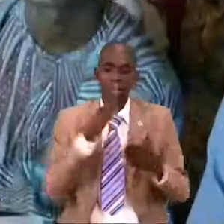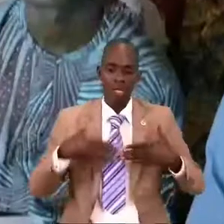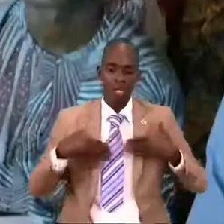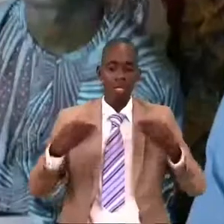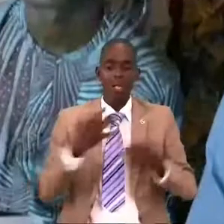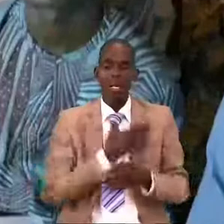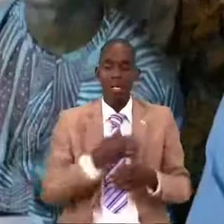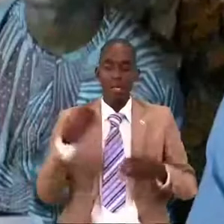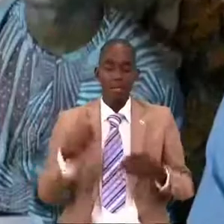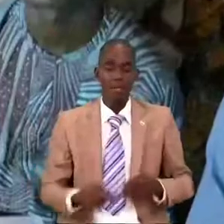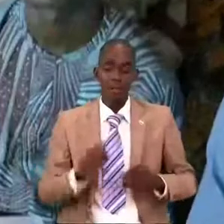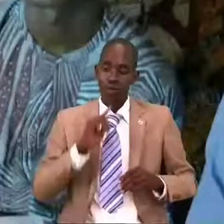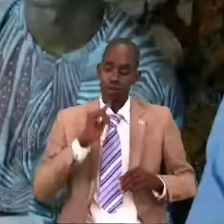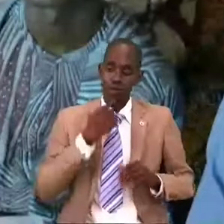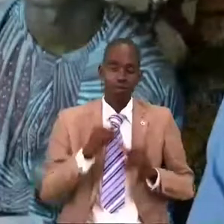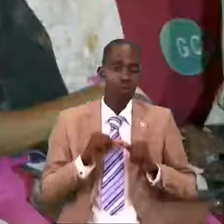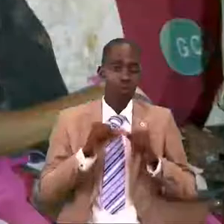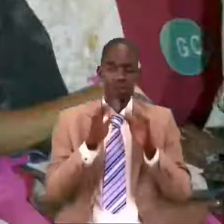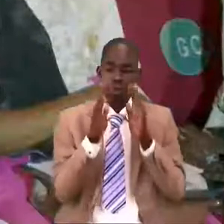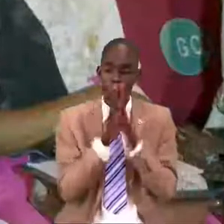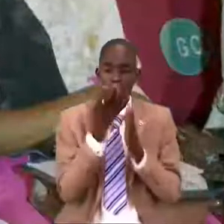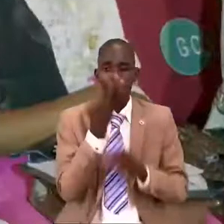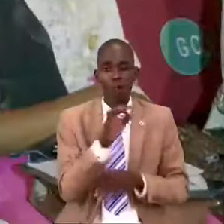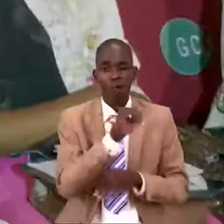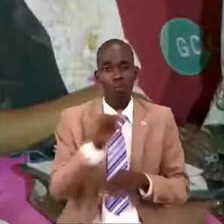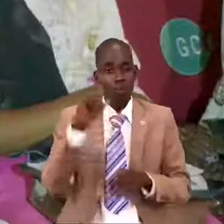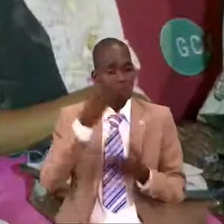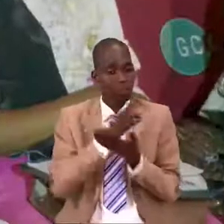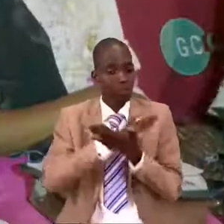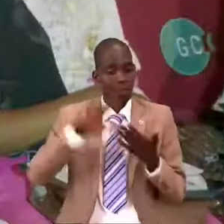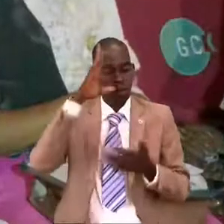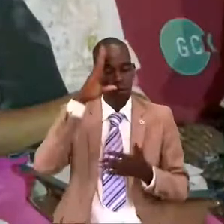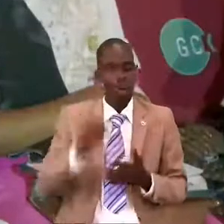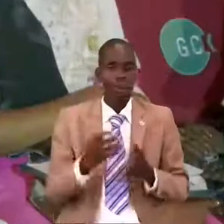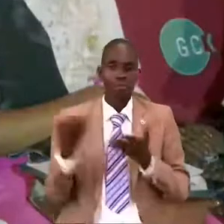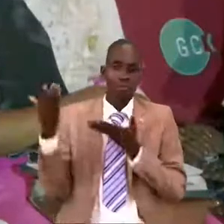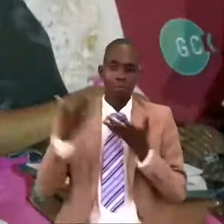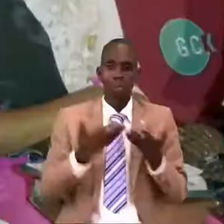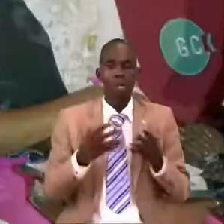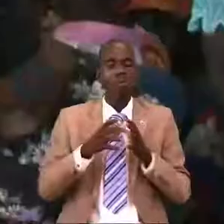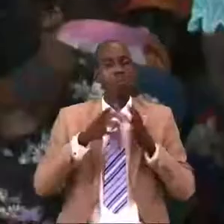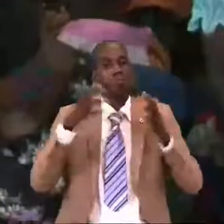efficacité. La prière sera efficace dans ta vie.